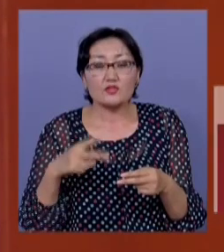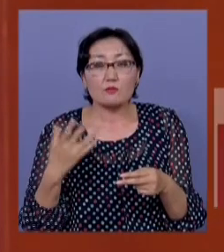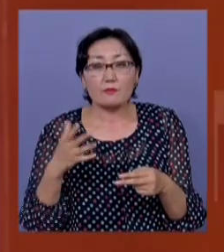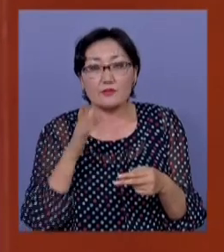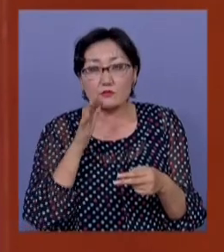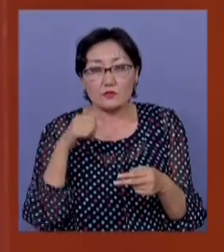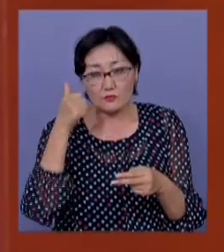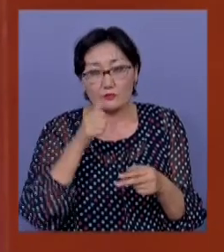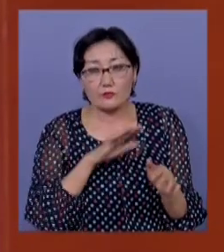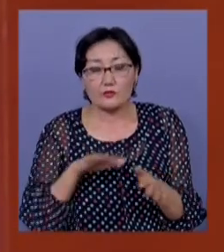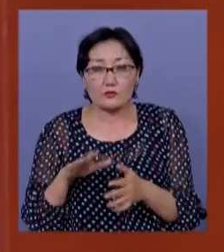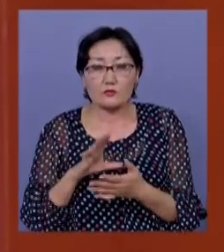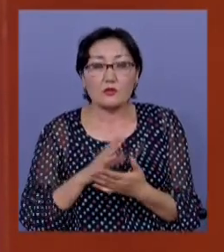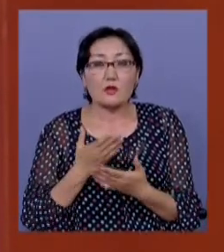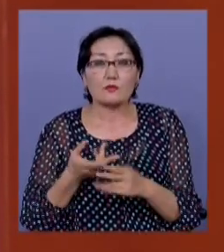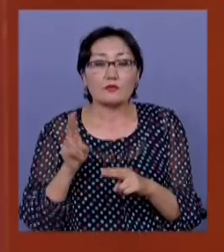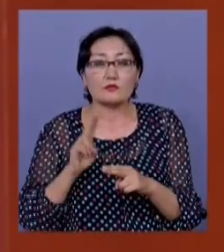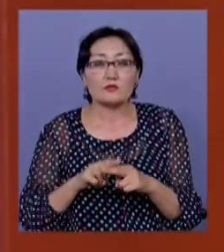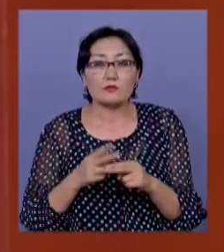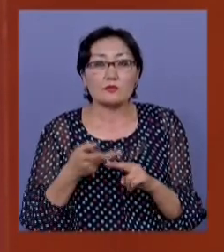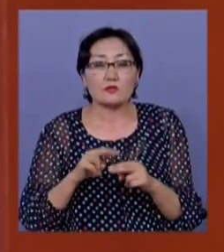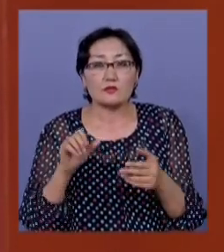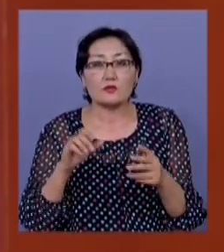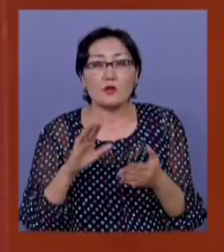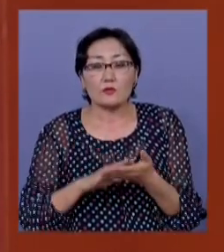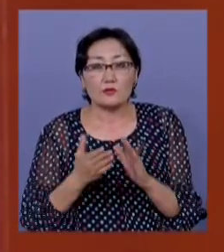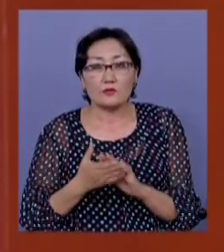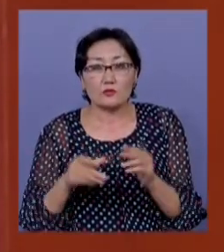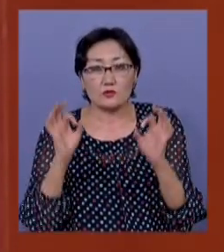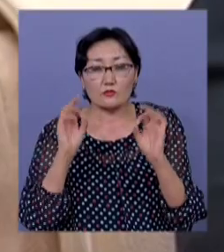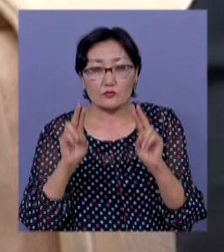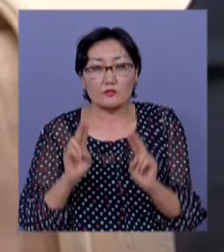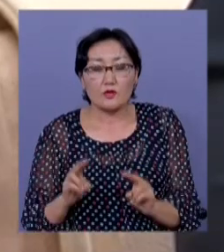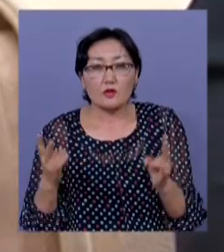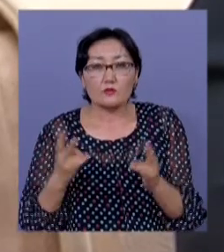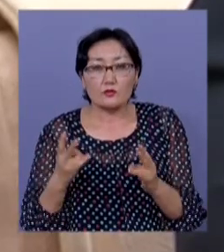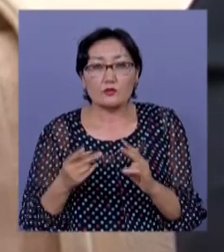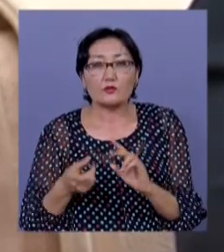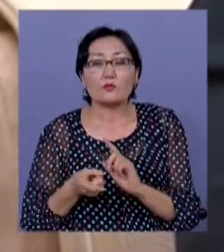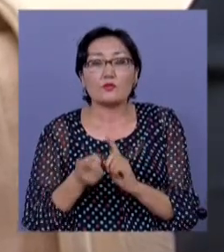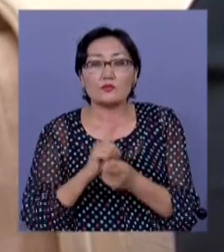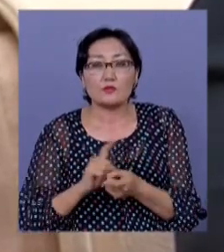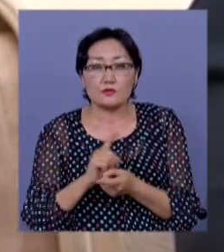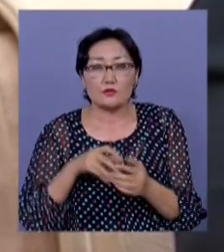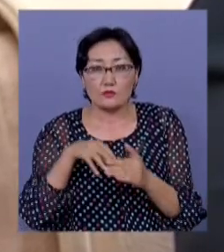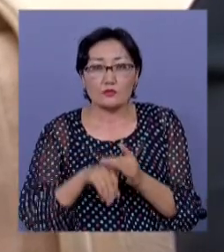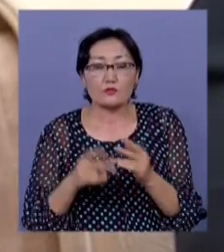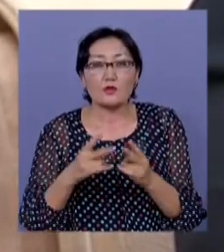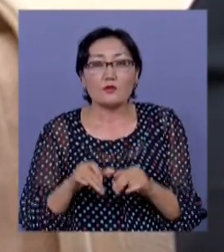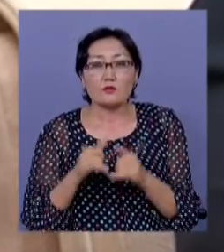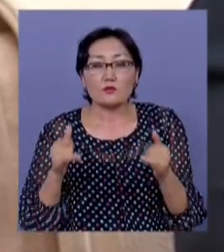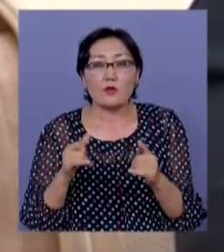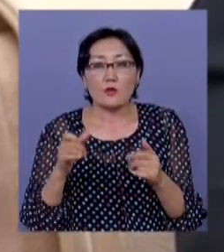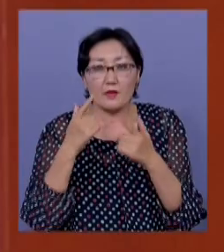жылдай өтті. Сол себепті аталған келісімнің нормаларын тиісті өзгерістер енгізу жолымен жетілдіру қажет. Мәліметтерді